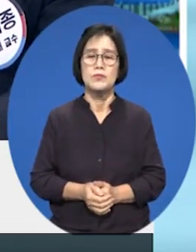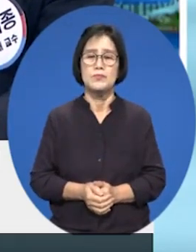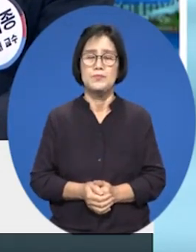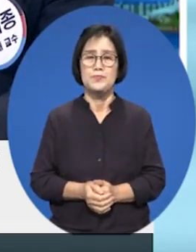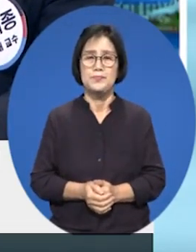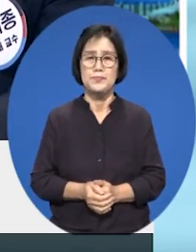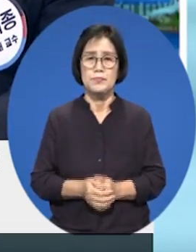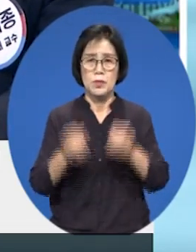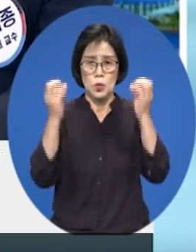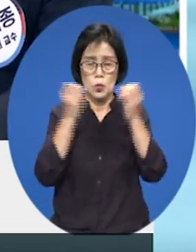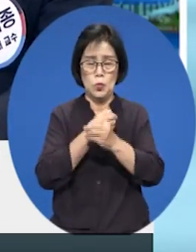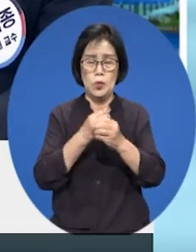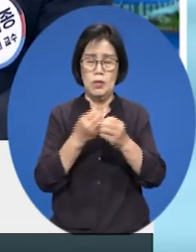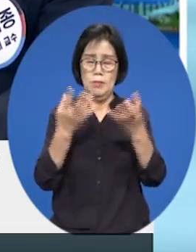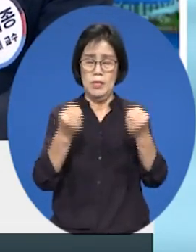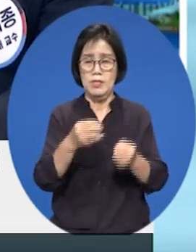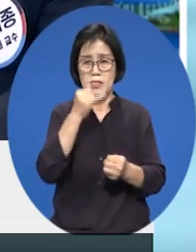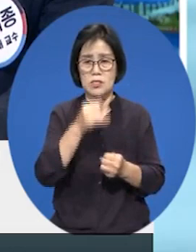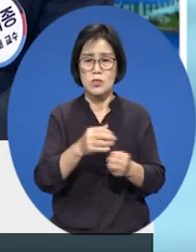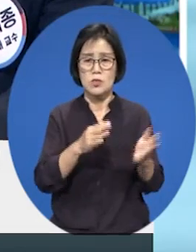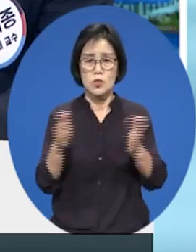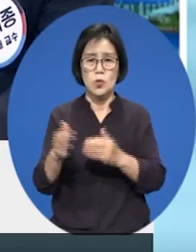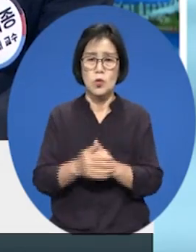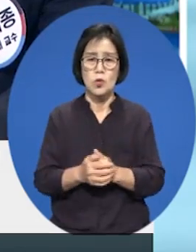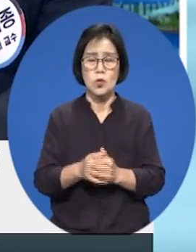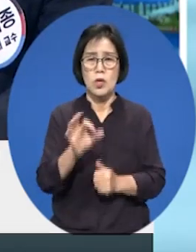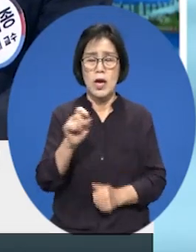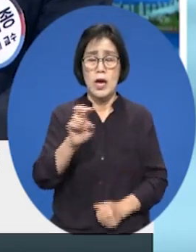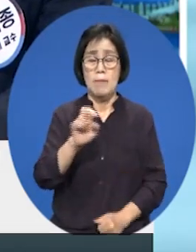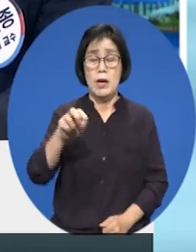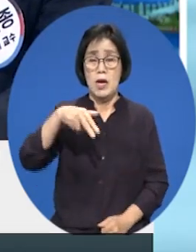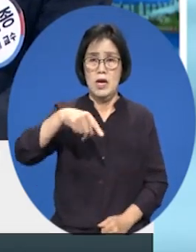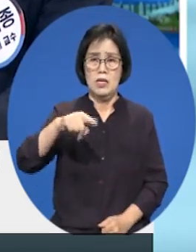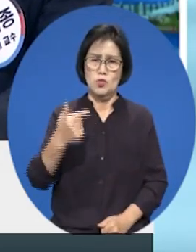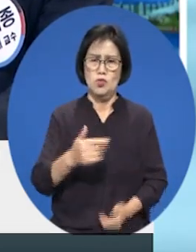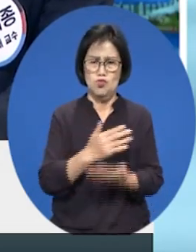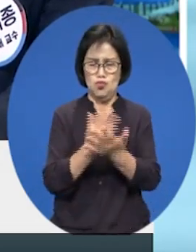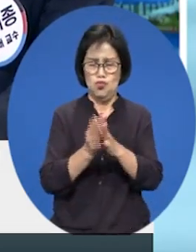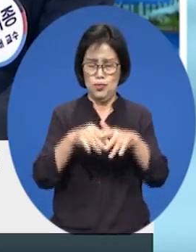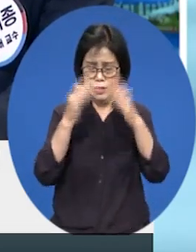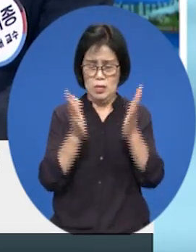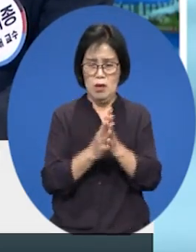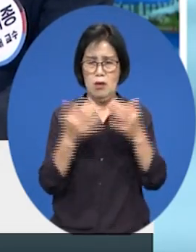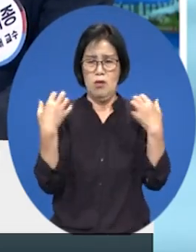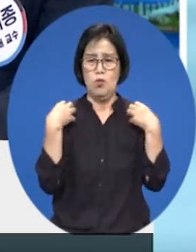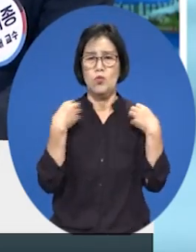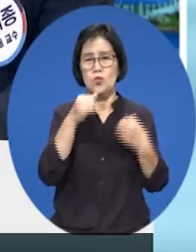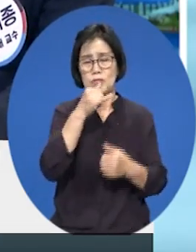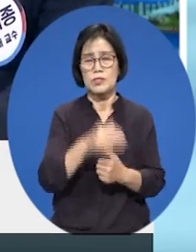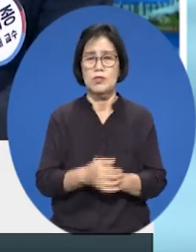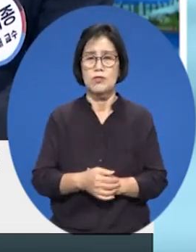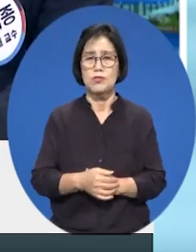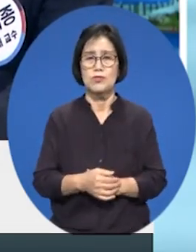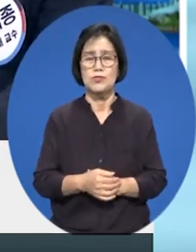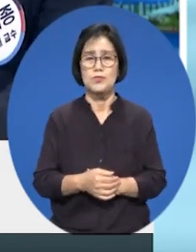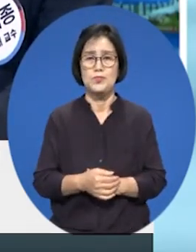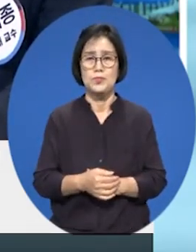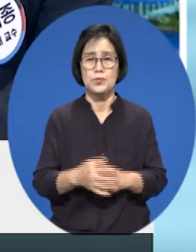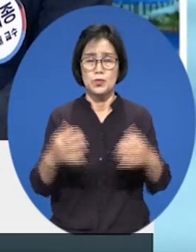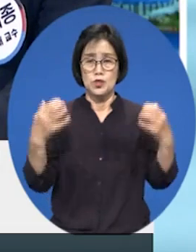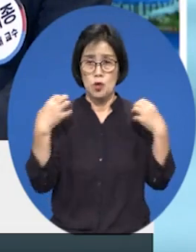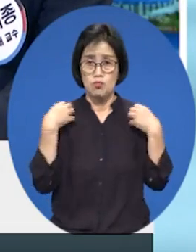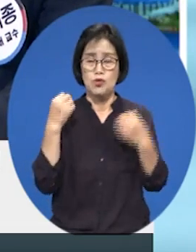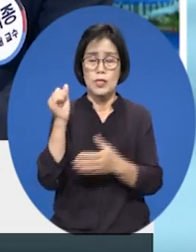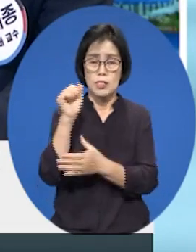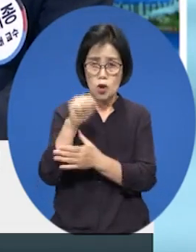많이 오해를 받고 있는 거죠 남아 좋은 일정은 모든걸 다 하고 있지 아마 좀 같은 경우에는 우리는 으 어 이렇게 파지 튜브 방식입니다 정부가 허락해서